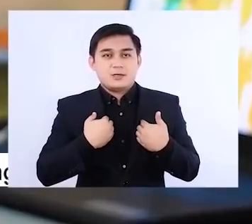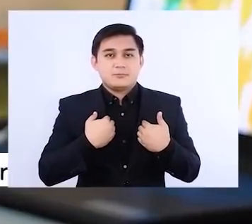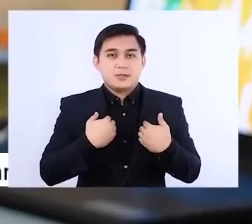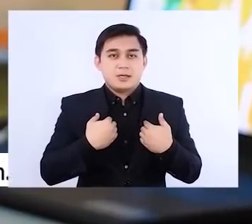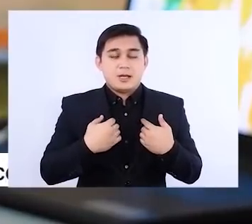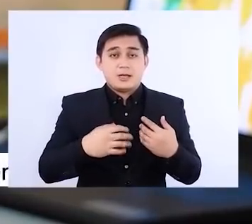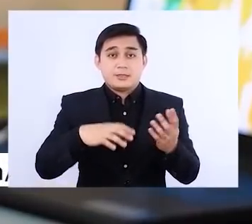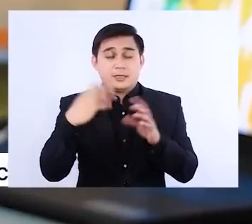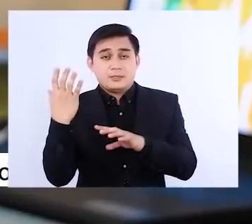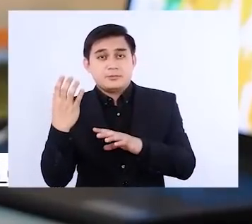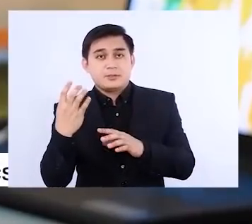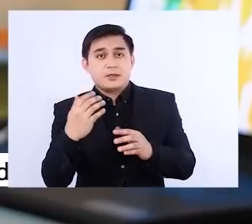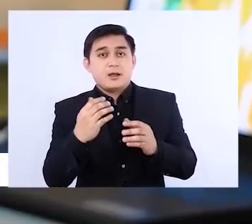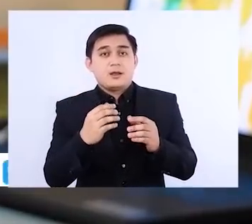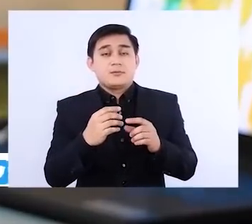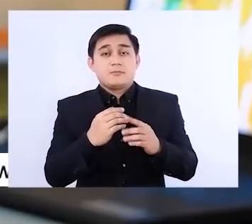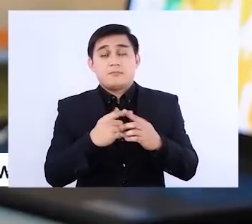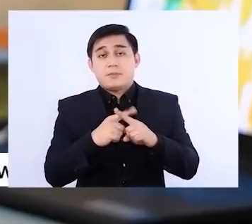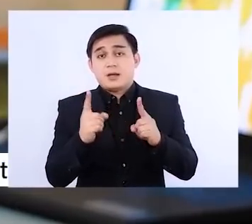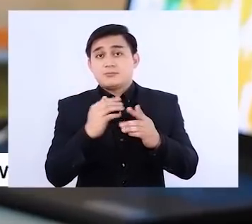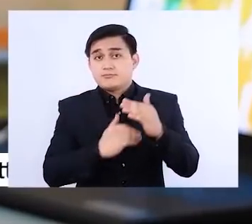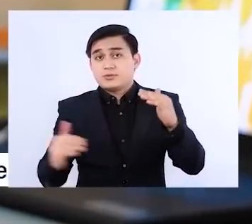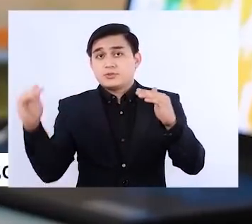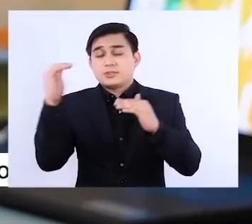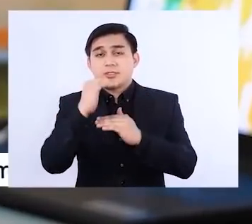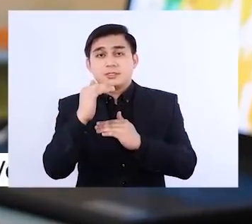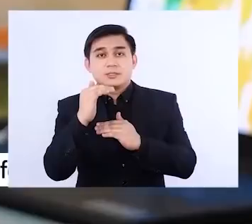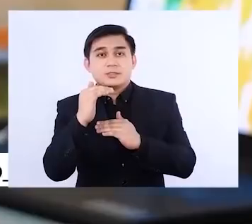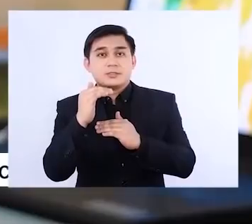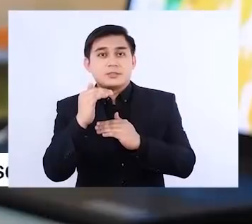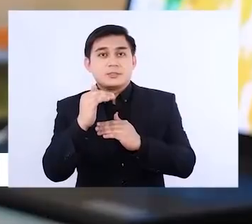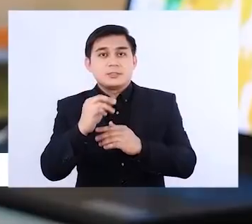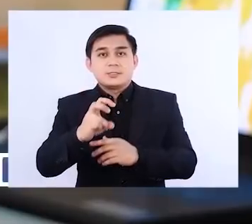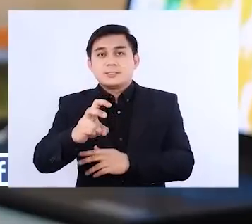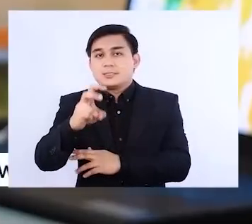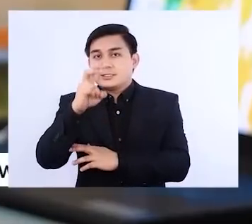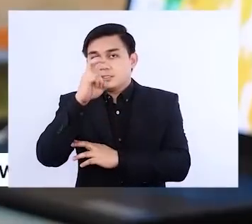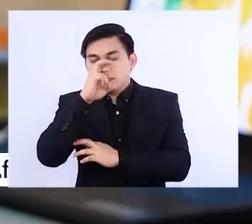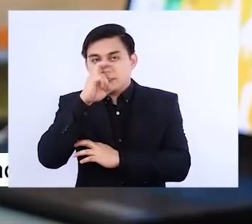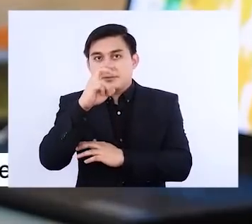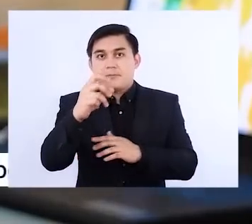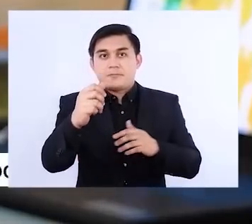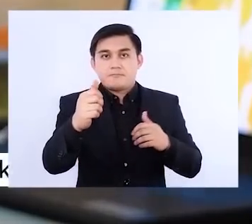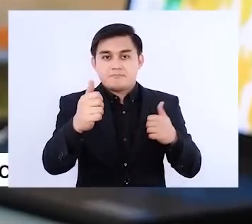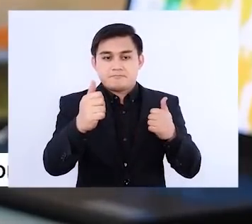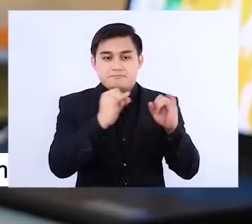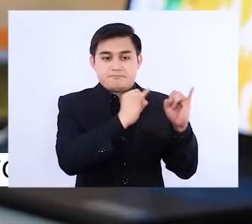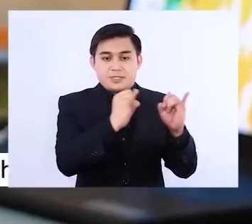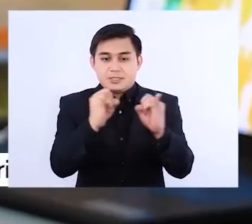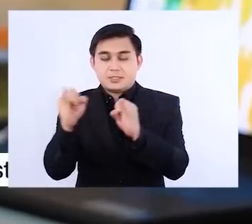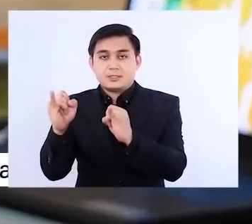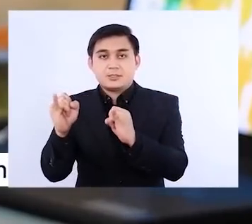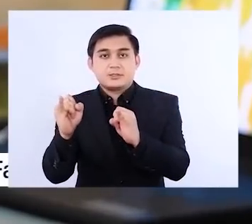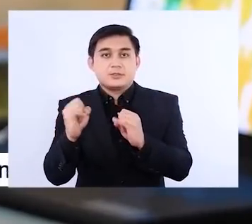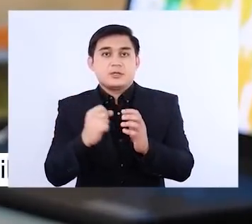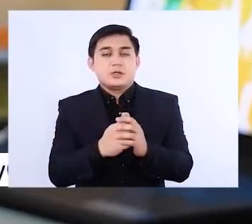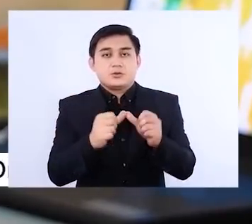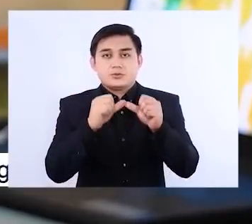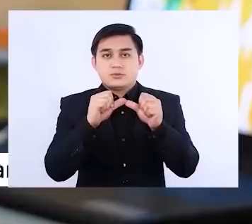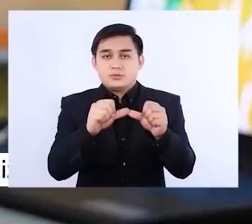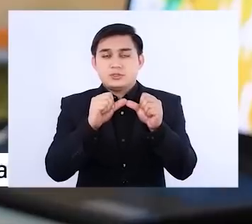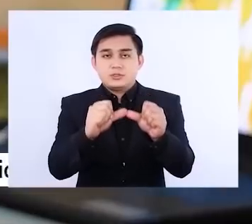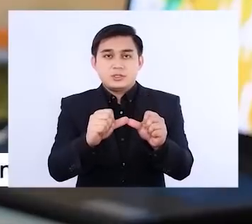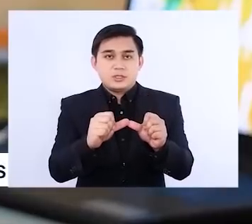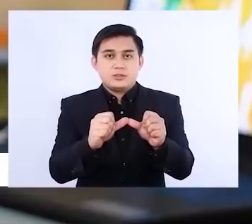sa ibabaw po ng lahat ng mga ito, ang mahigpit na itinagubilin po sa kanila ay ang patuloy